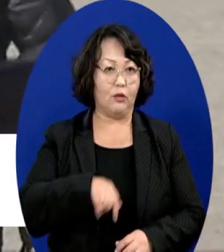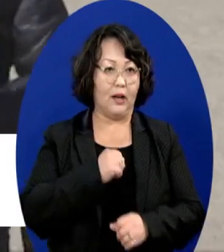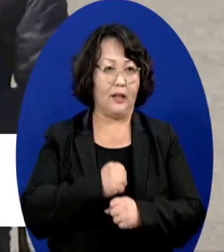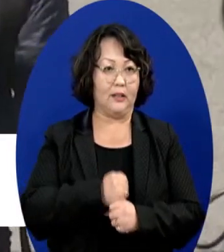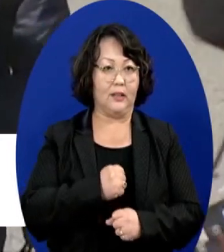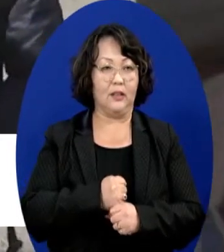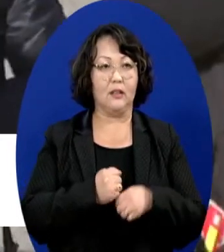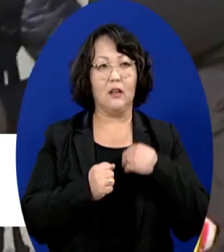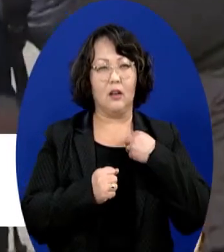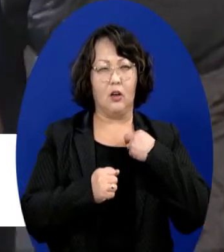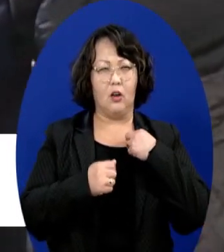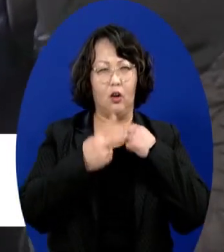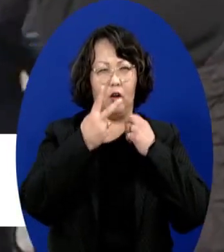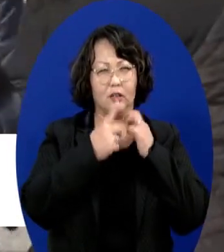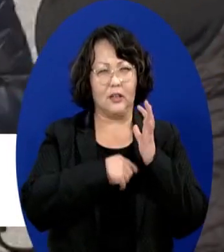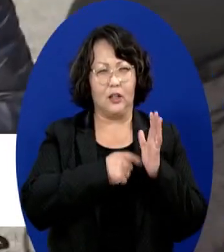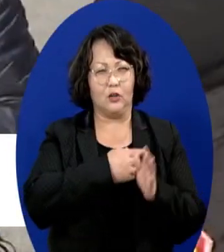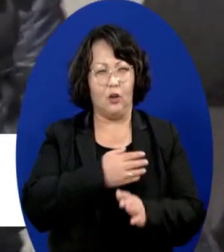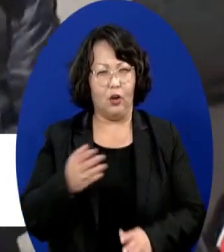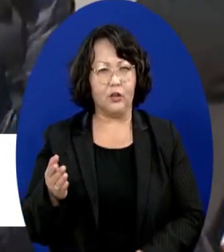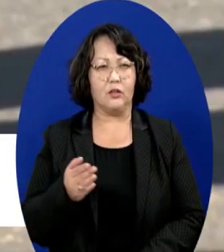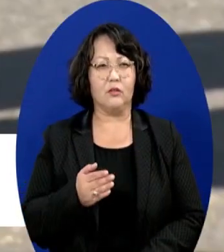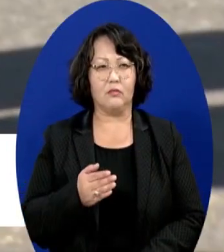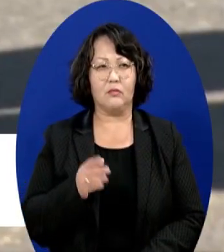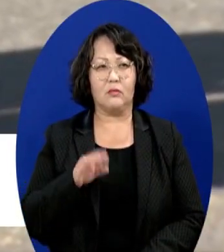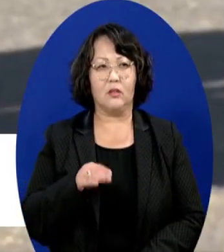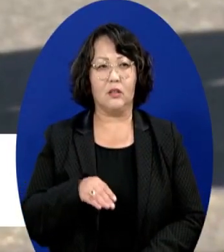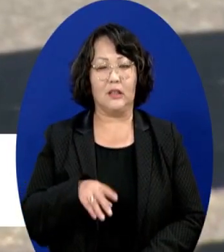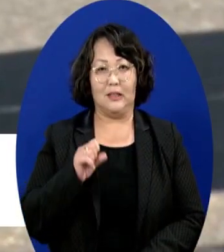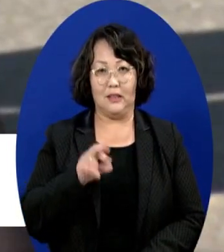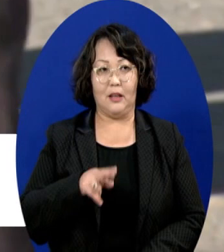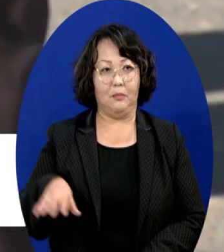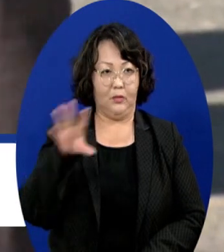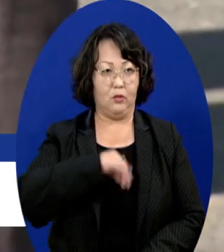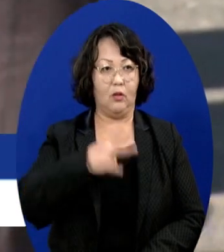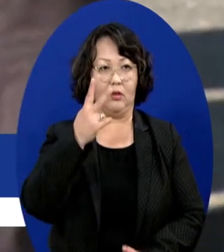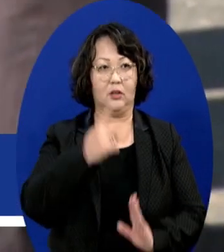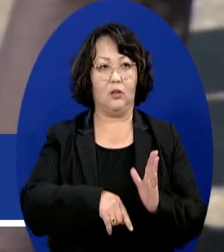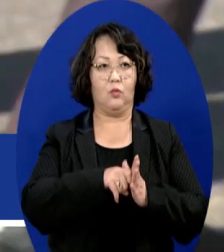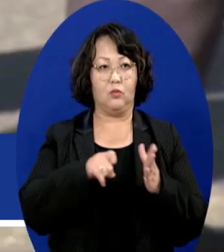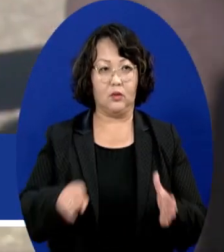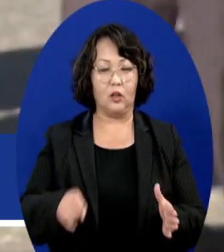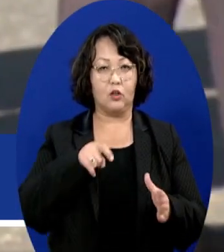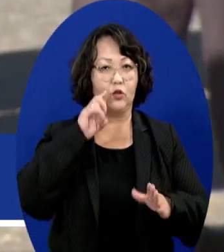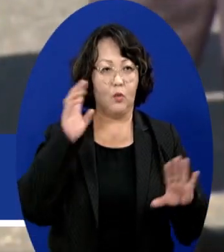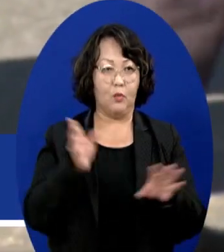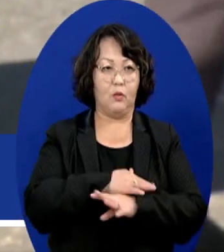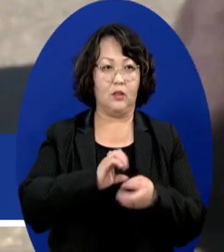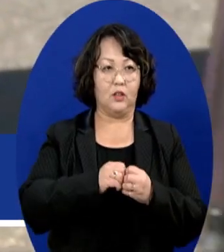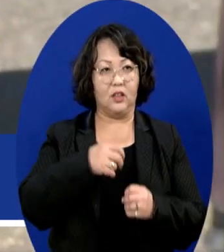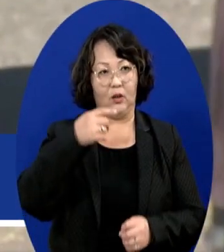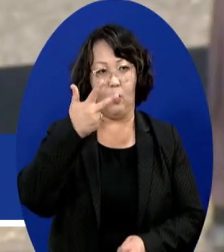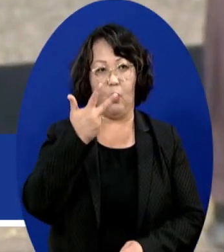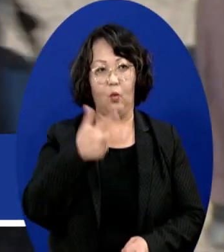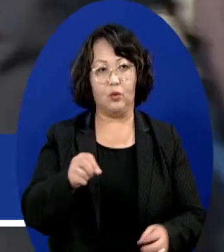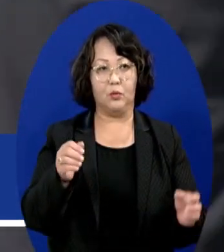одоо хичнээн 2 сараас хойш явагдсан ажил юм. Хай бид 2 сарын хугацаанд зохион байгуулалтыг хийгээд 30 мянган хүний хятадын